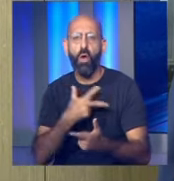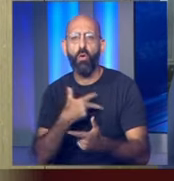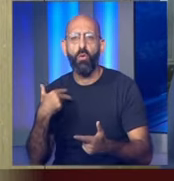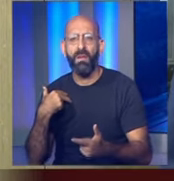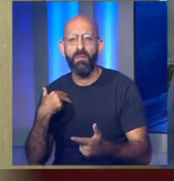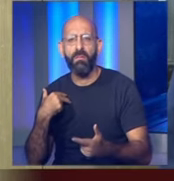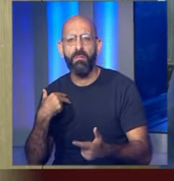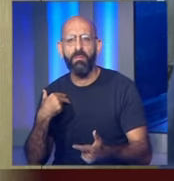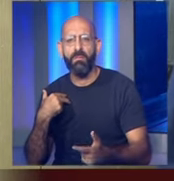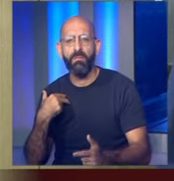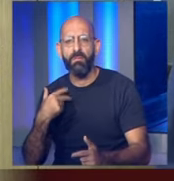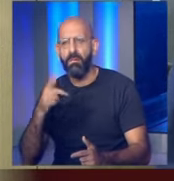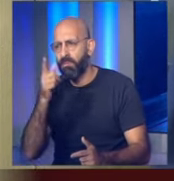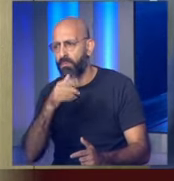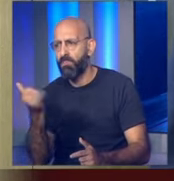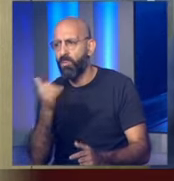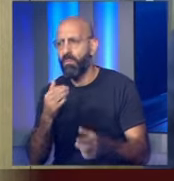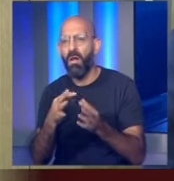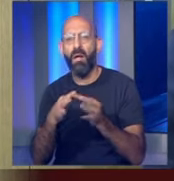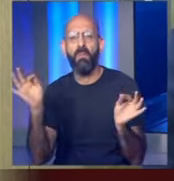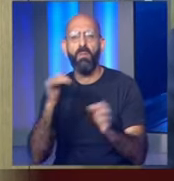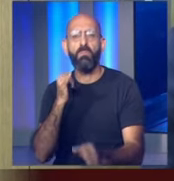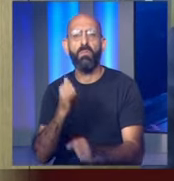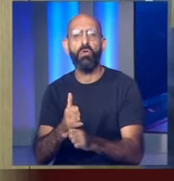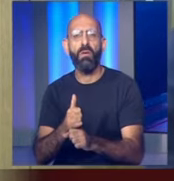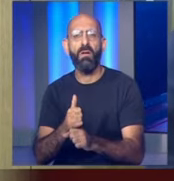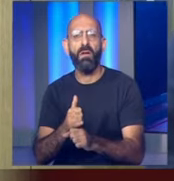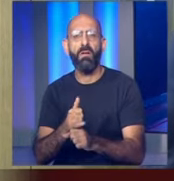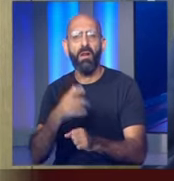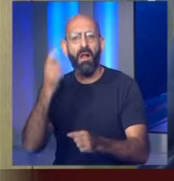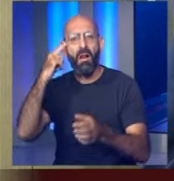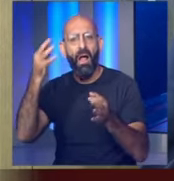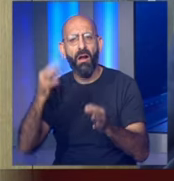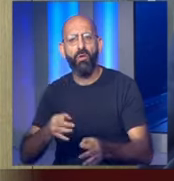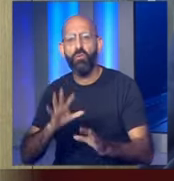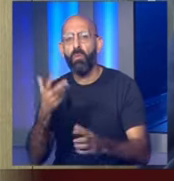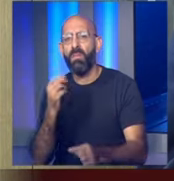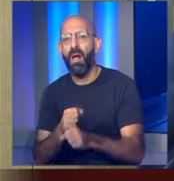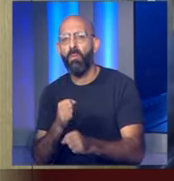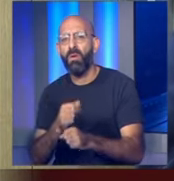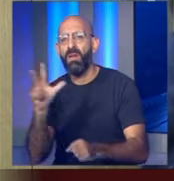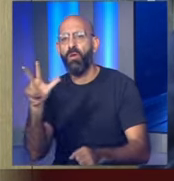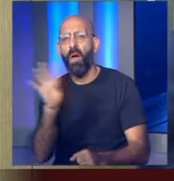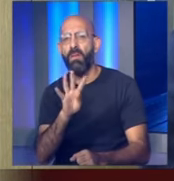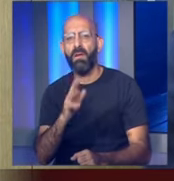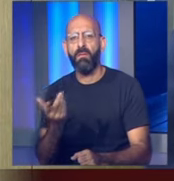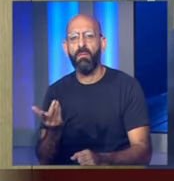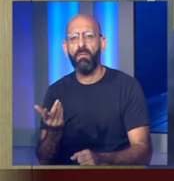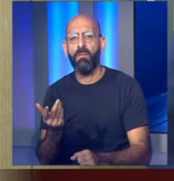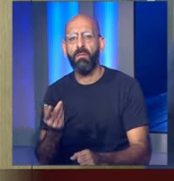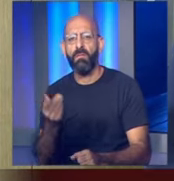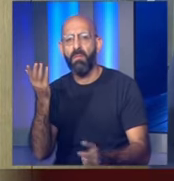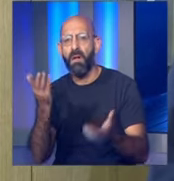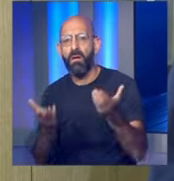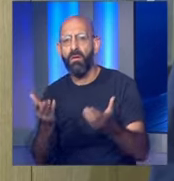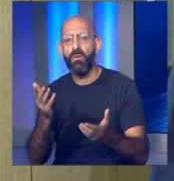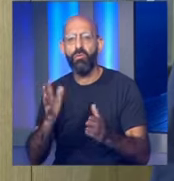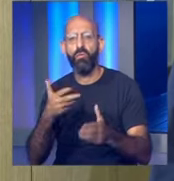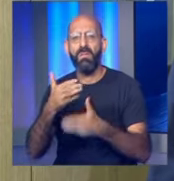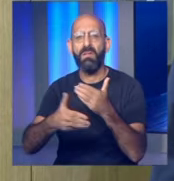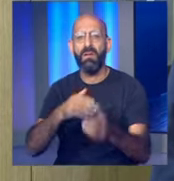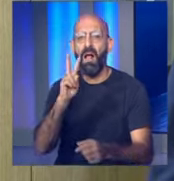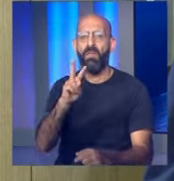حكومه ويلعبوا دورهم بكامل مسؤولياتهم، خلينا نقرر شو عملوا بال43 ونقارن شو عم بيصير